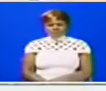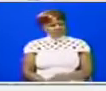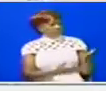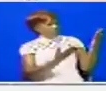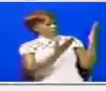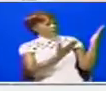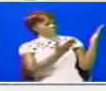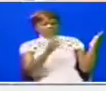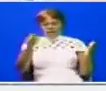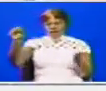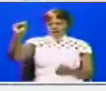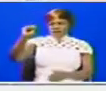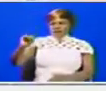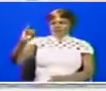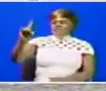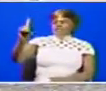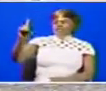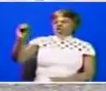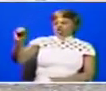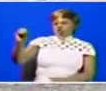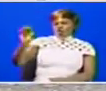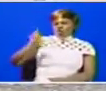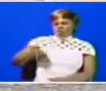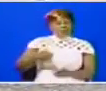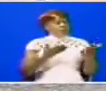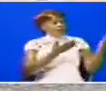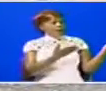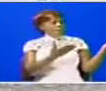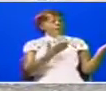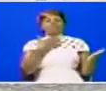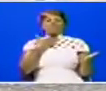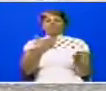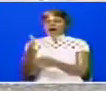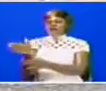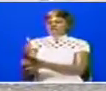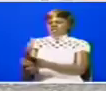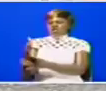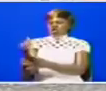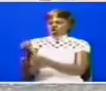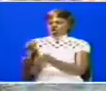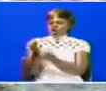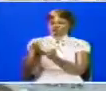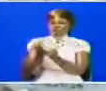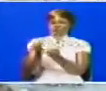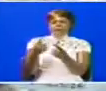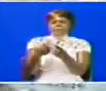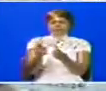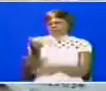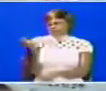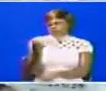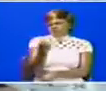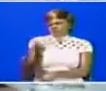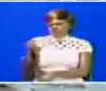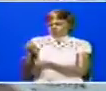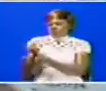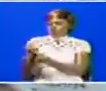Hii ni Sindo Beach katika kaunti ya Homa Bay. Wanawake hawa wapo hapa kununua samaki au omena. Lakini uhaba wa samaki hasa